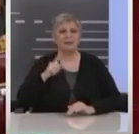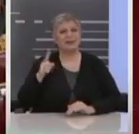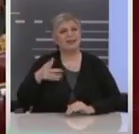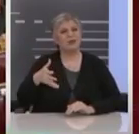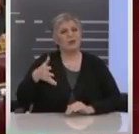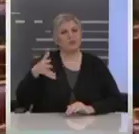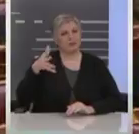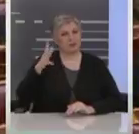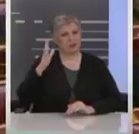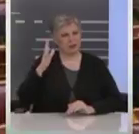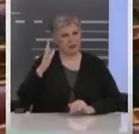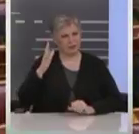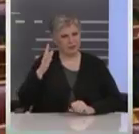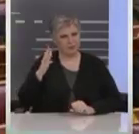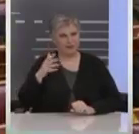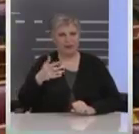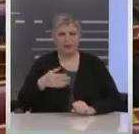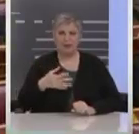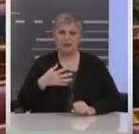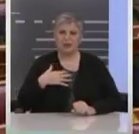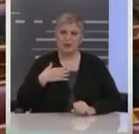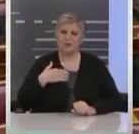γιατί πράγματι μου είχε δημιουργηθεί μια πολύ μεγάλη απορία.